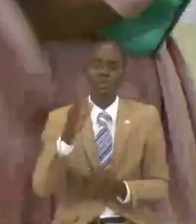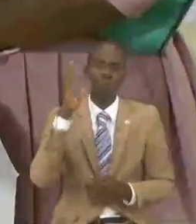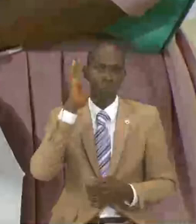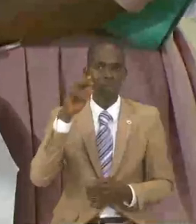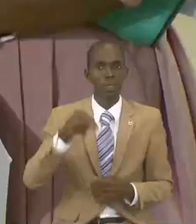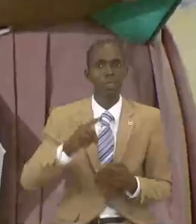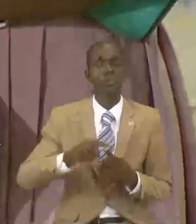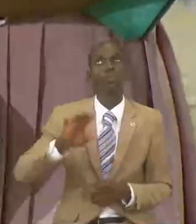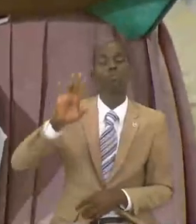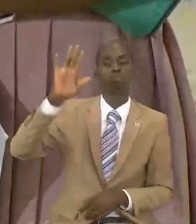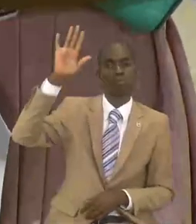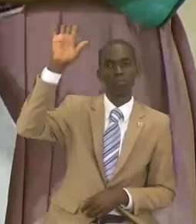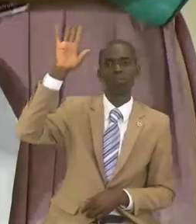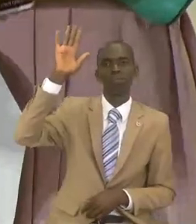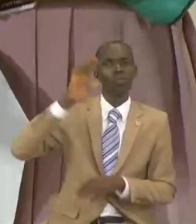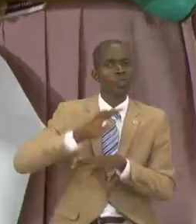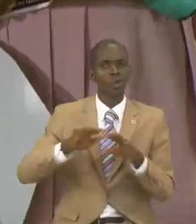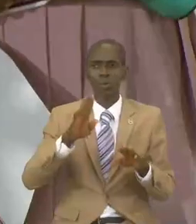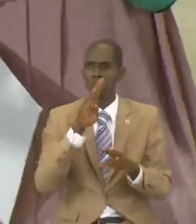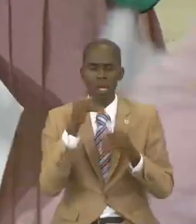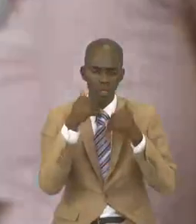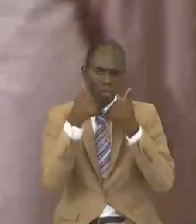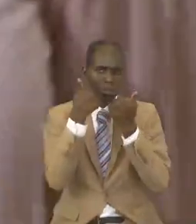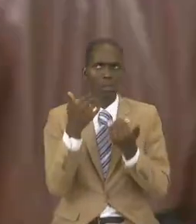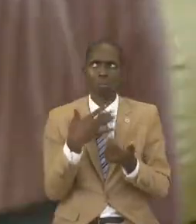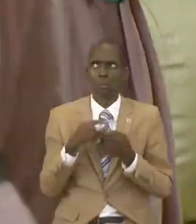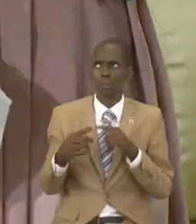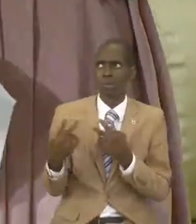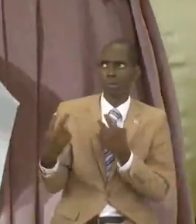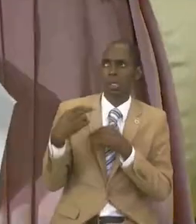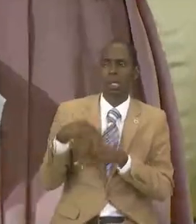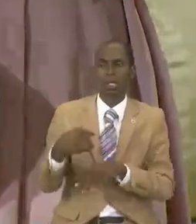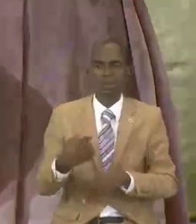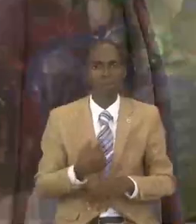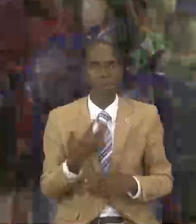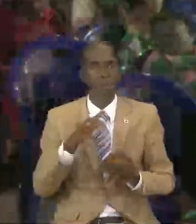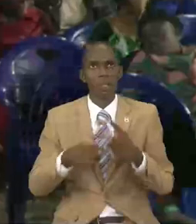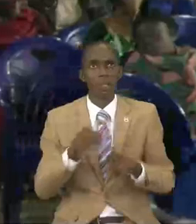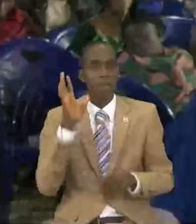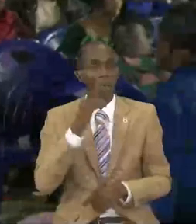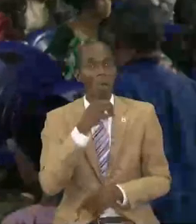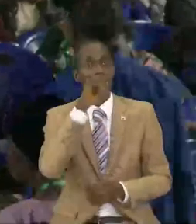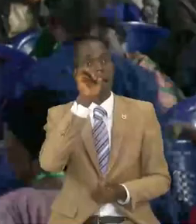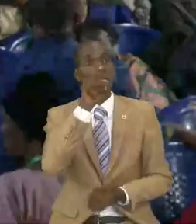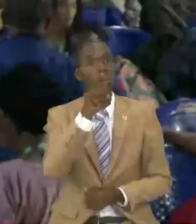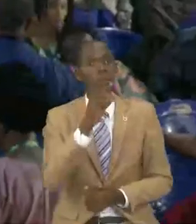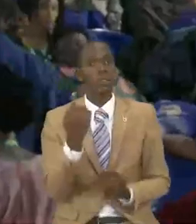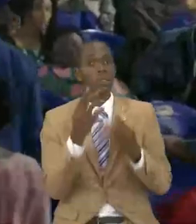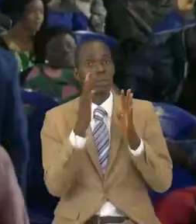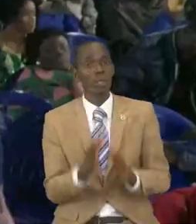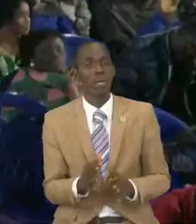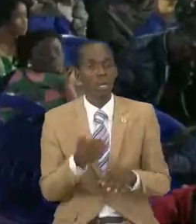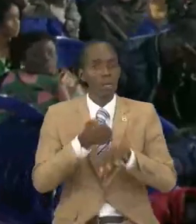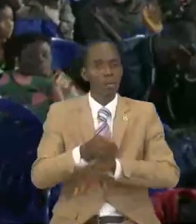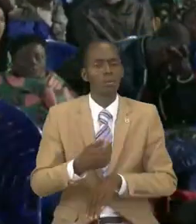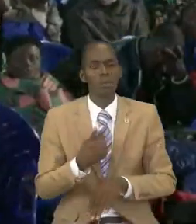mets-toi debout. Et dit, je suis là, je veux le salut du Seigneur, je veux le pardon du